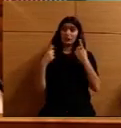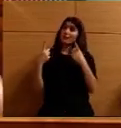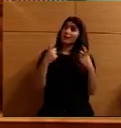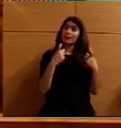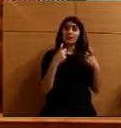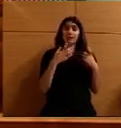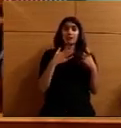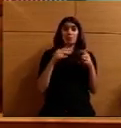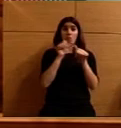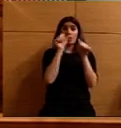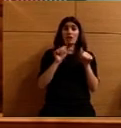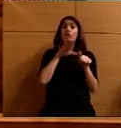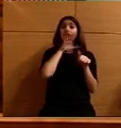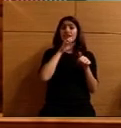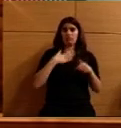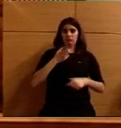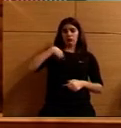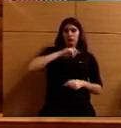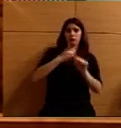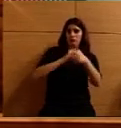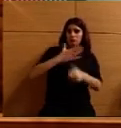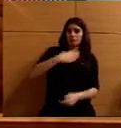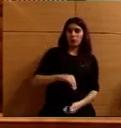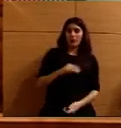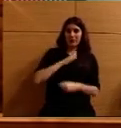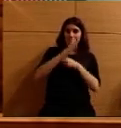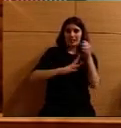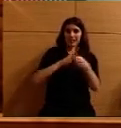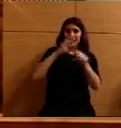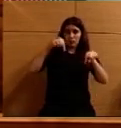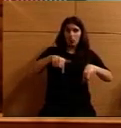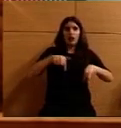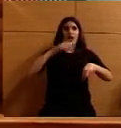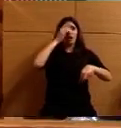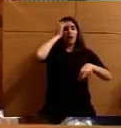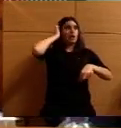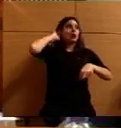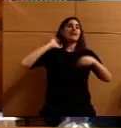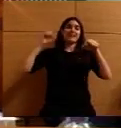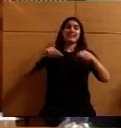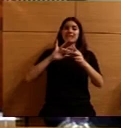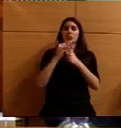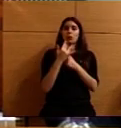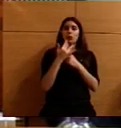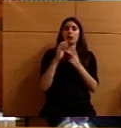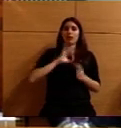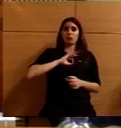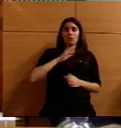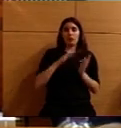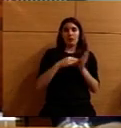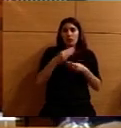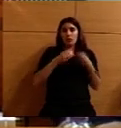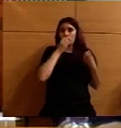necessitats dels municipis, el que estem aplicant en esta legislatura i en aquestes circumstàncies la Diputació de València i este